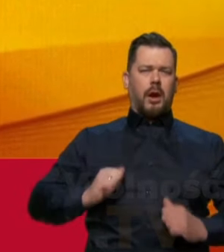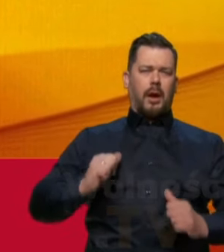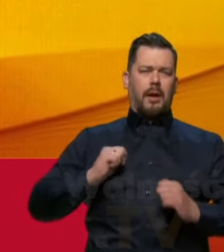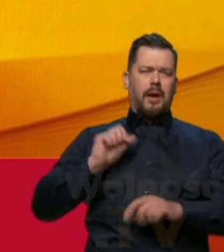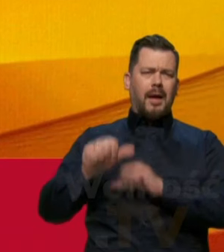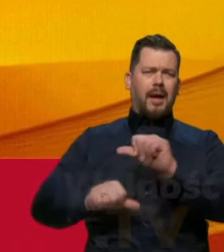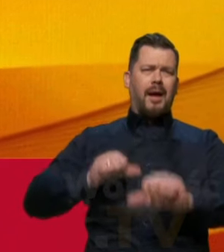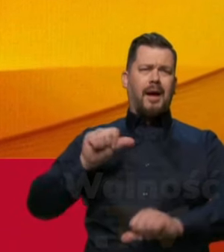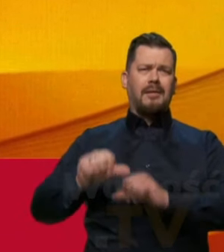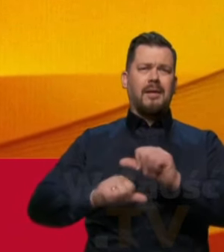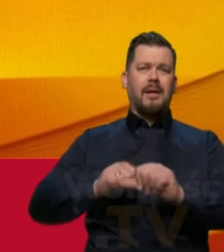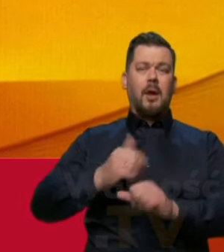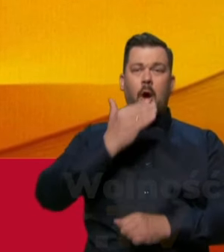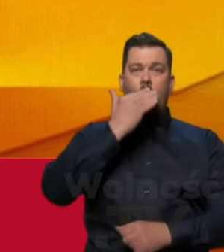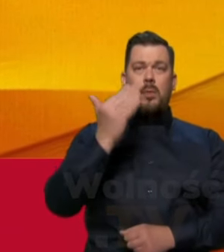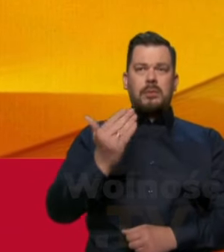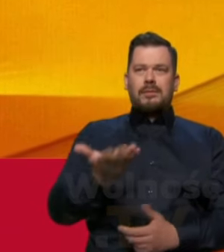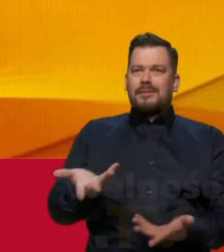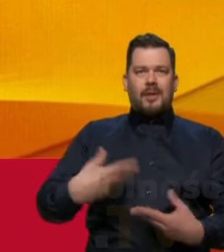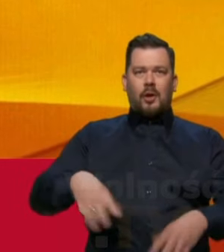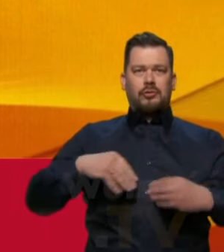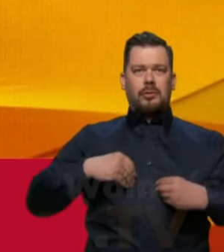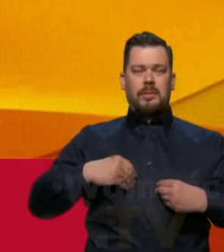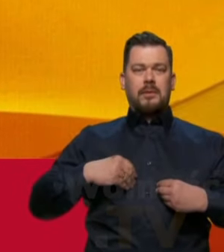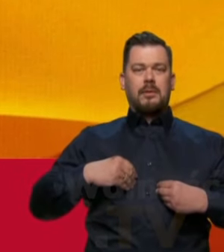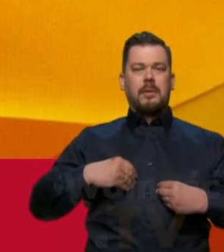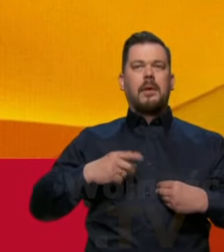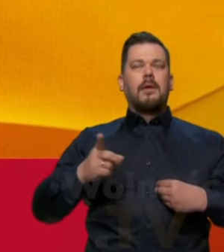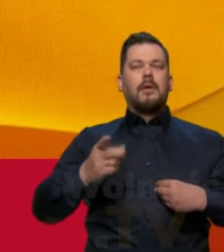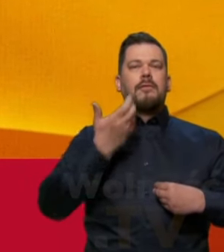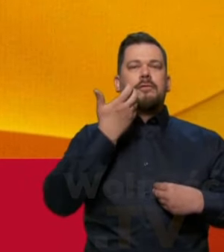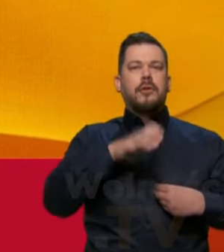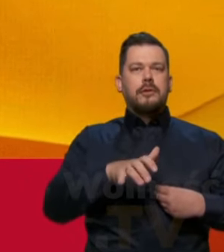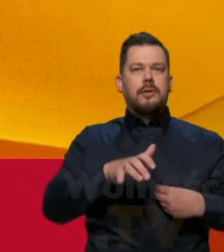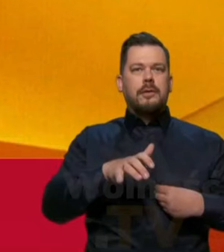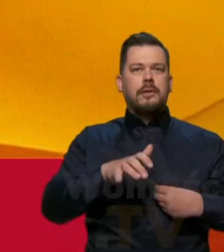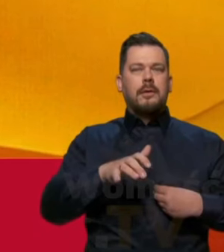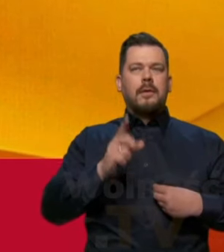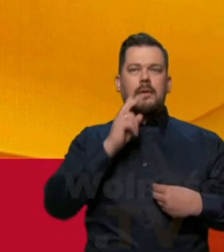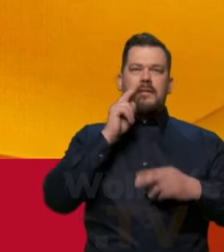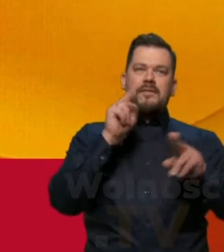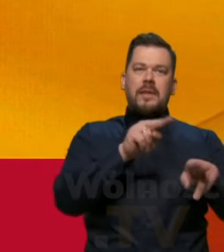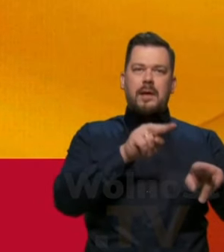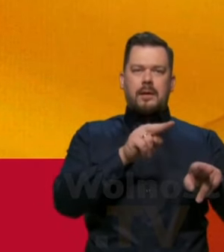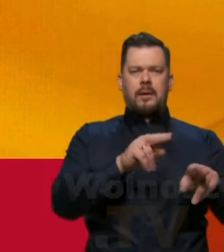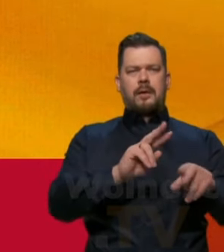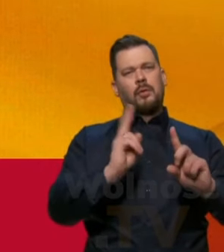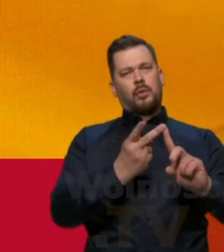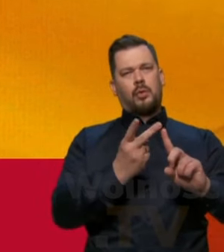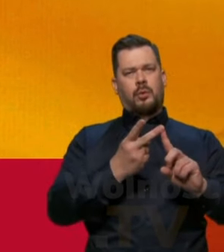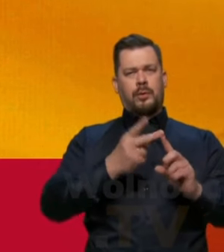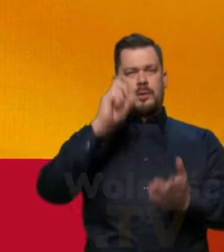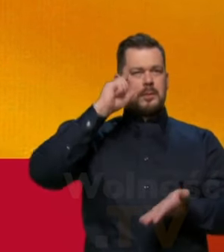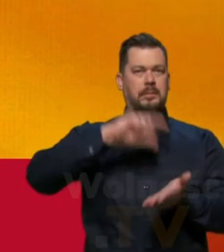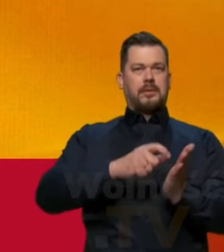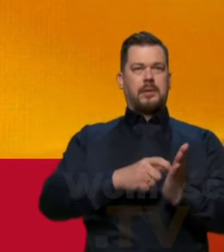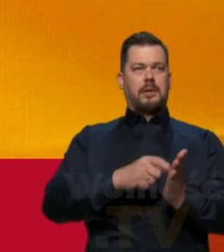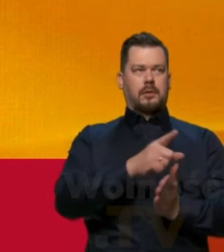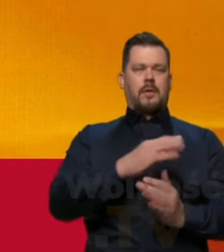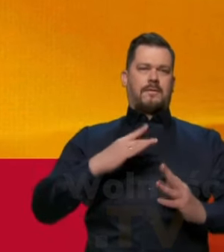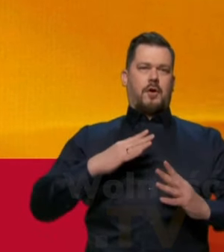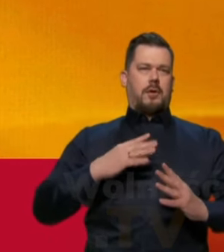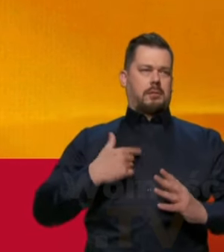latami na mieszkanie komunalne i nie mogą go uzyskać, po to, żeby mogli mieć możliwość wynajęcia w tym czasie mieszkania na wolnym